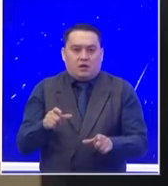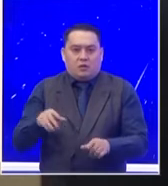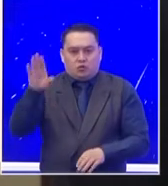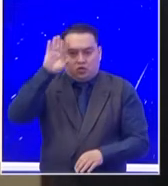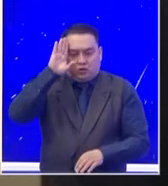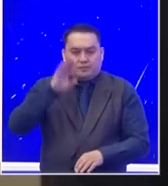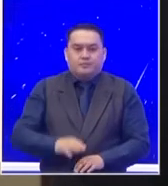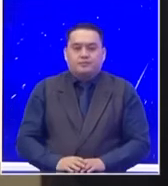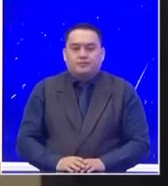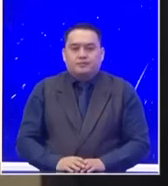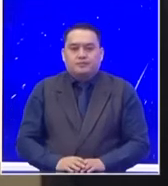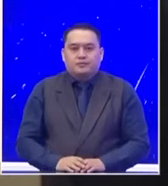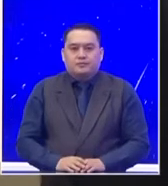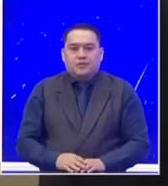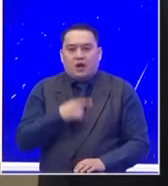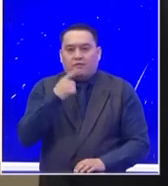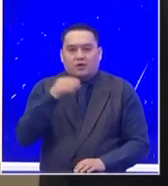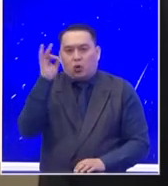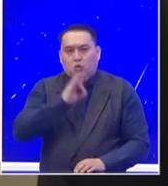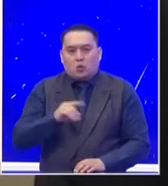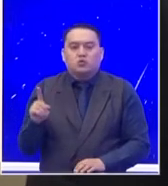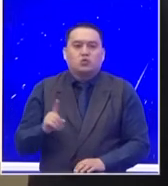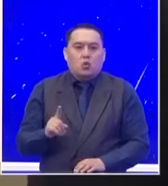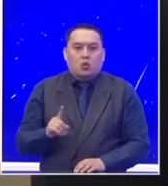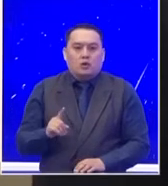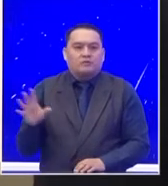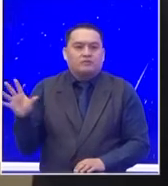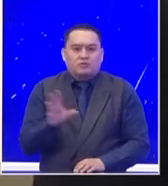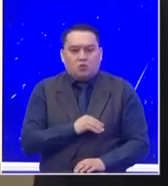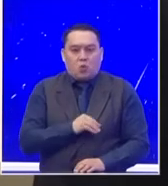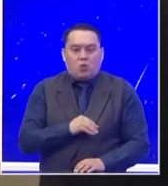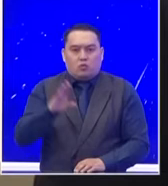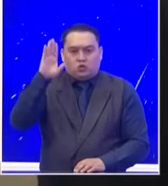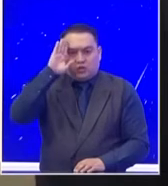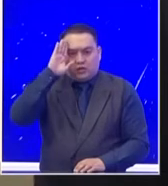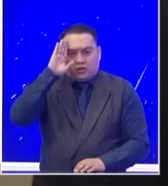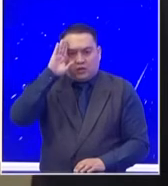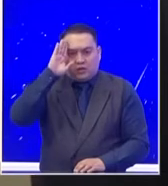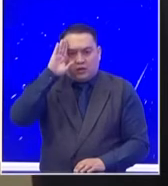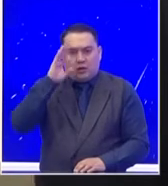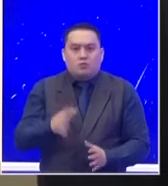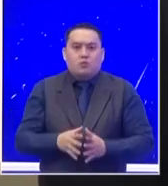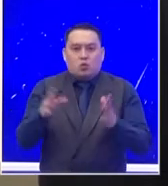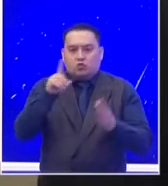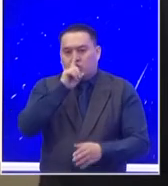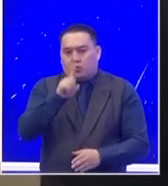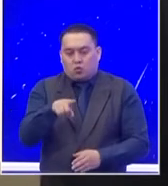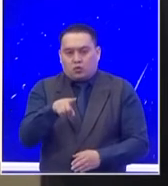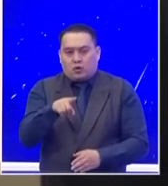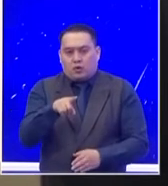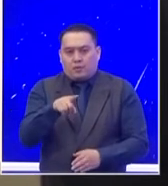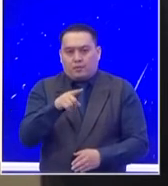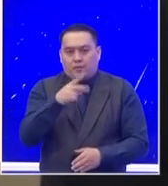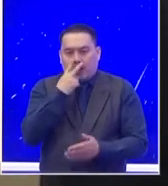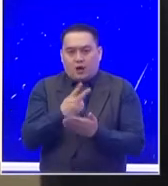мужчин. Конечно, говорить о том, что все эти мужчины больше не будут проявлять